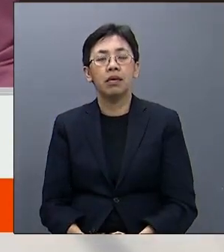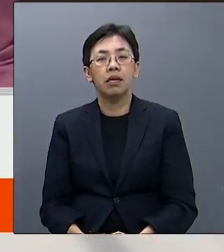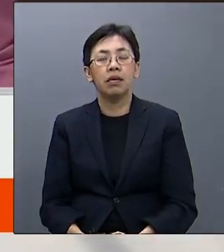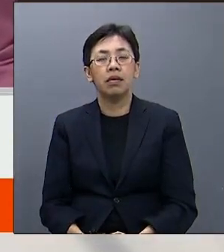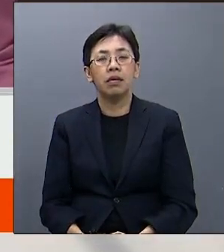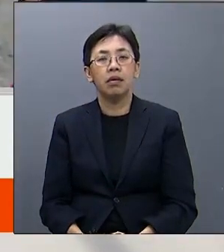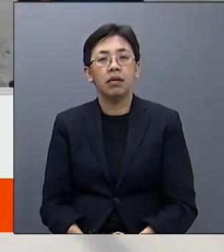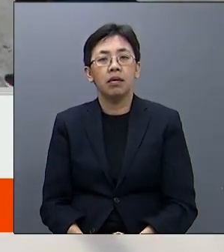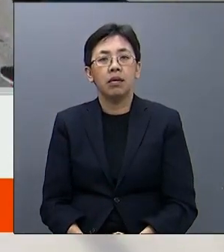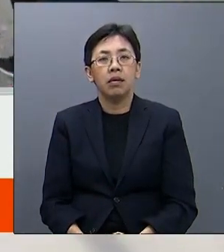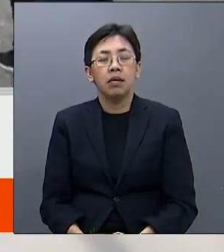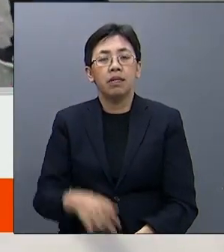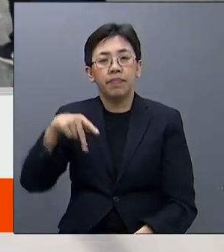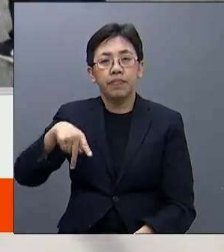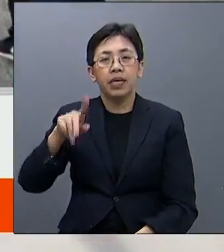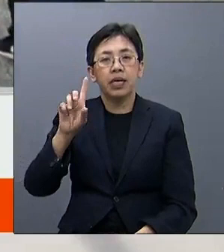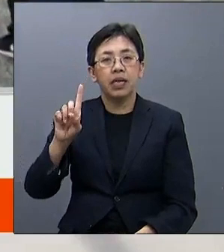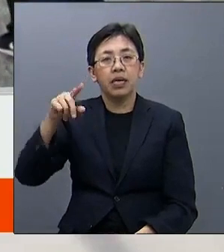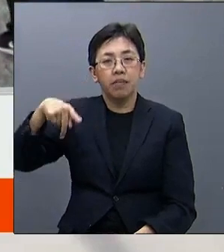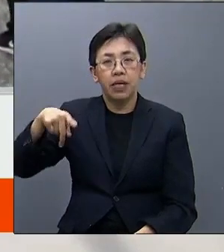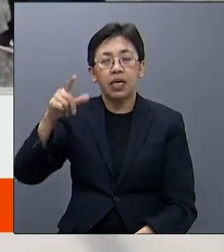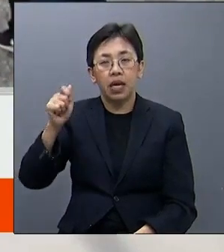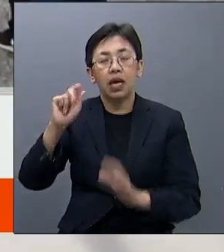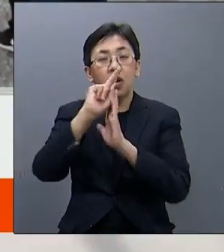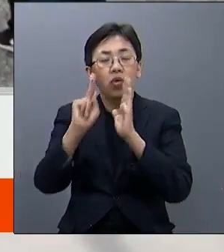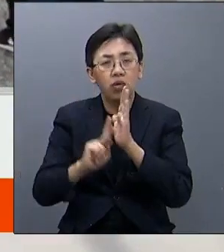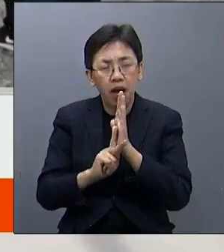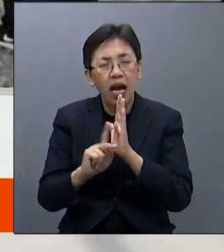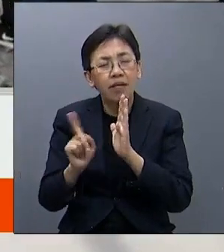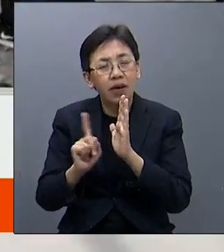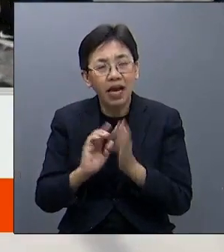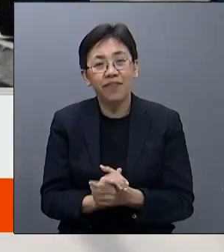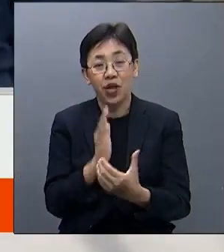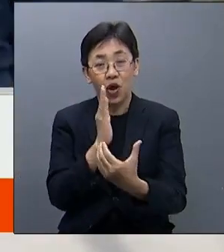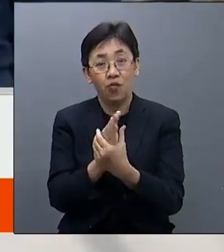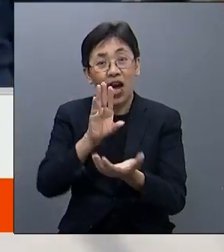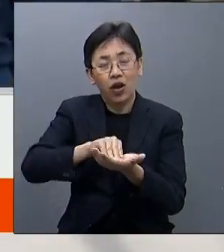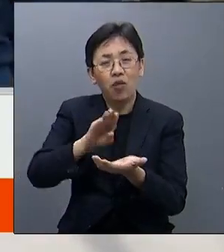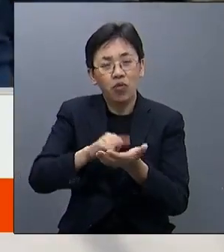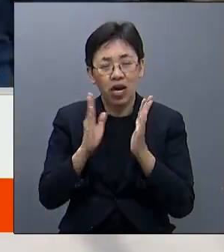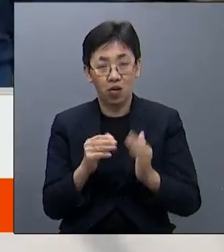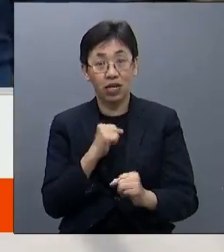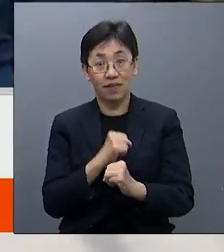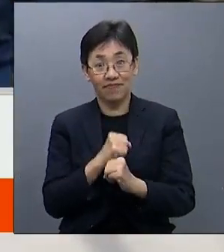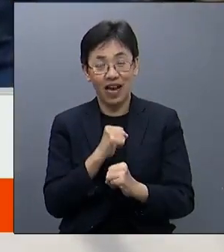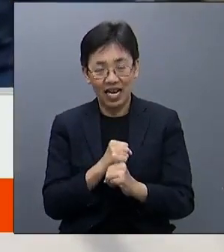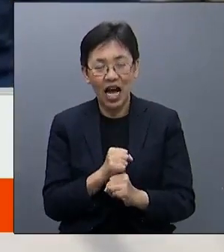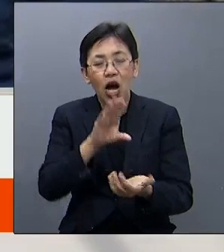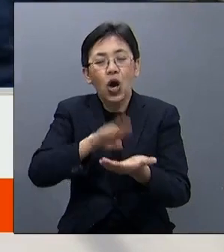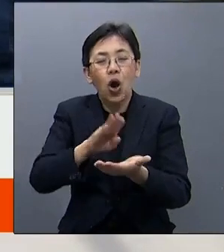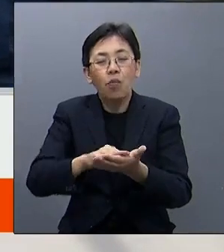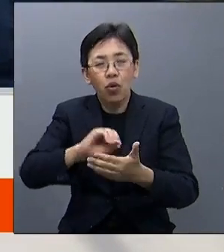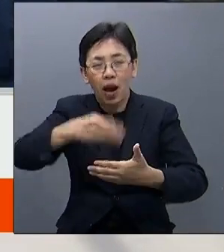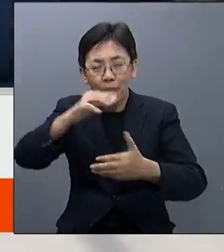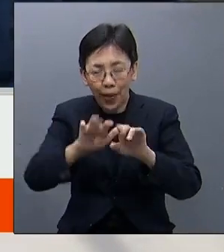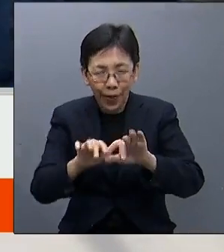นะครับเพราะว่าในตัว PDPA เนี่ยการรั่วไหลข้อมูลจะมีแบบว่าตัวเองพนักงานเองเนี่ยเอาข้อมูลออกไปขายเอง